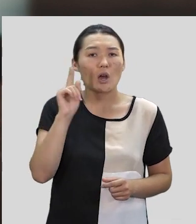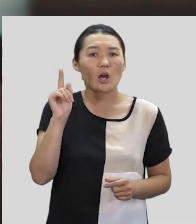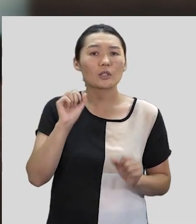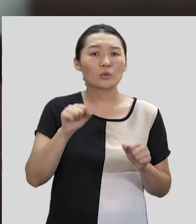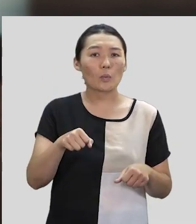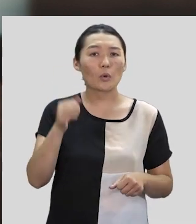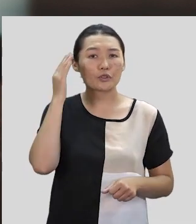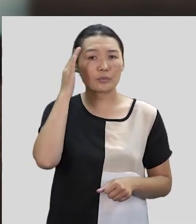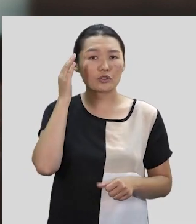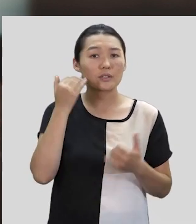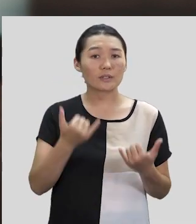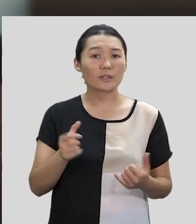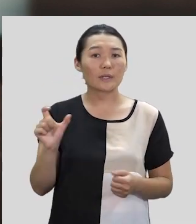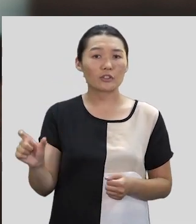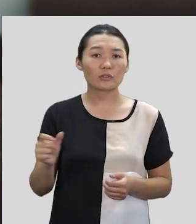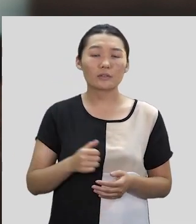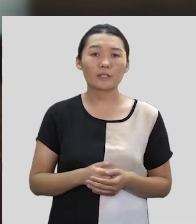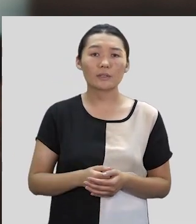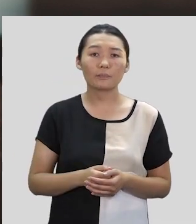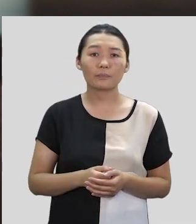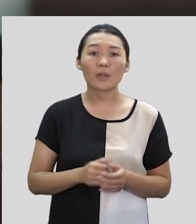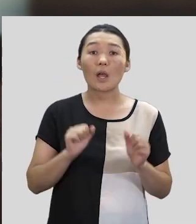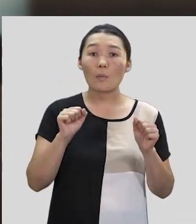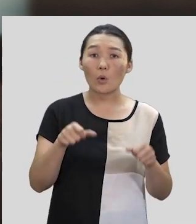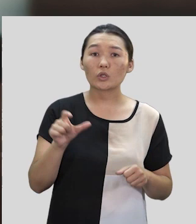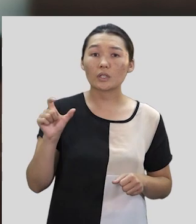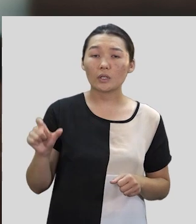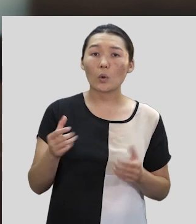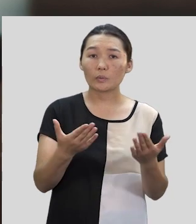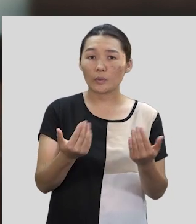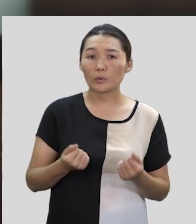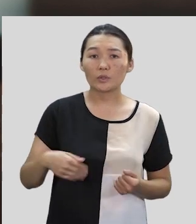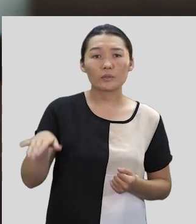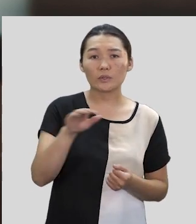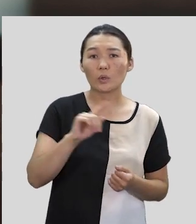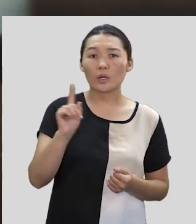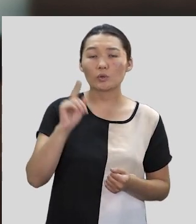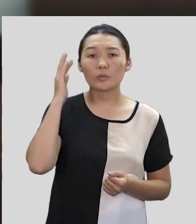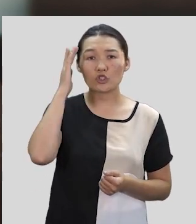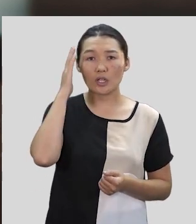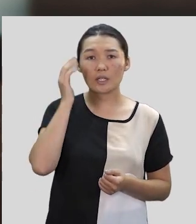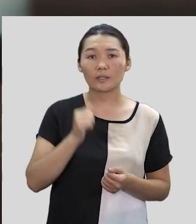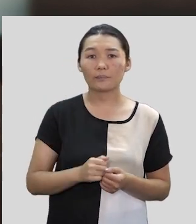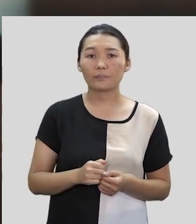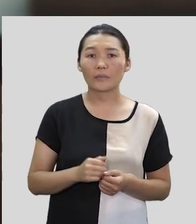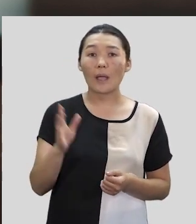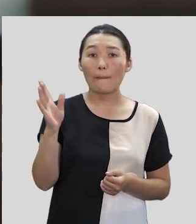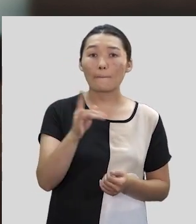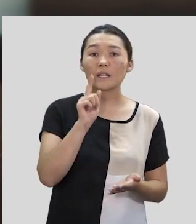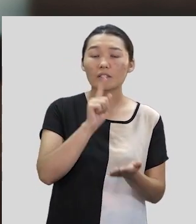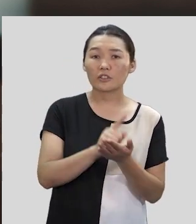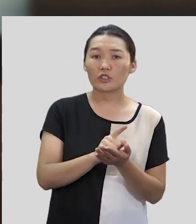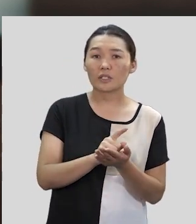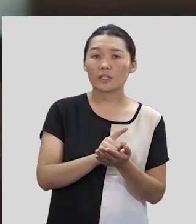современный человек может ли он получить все о чем мечтает и мы должны с вами